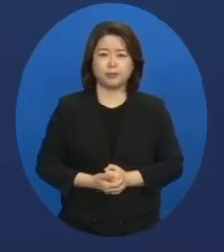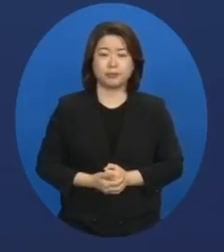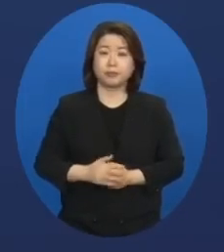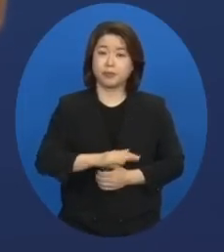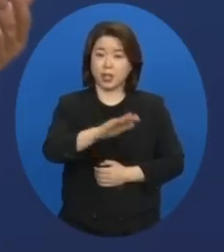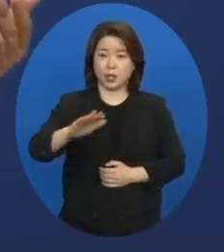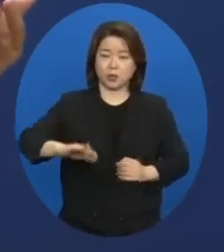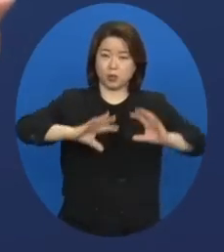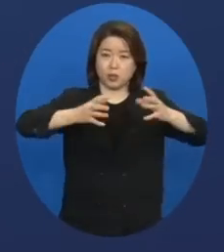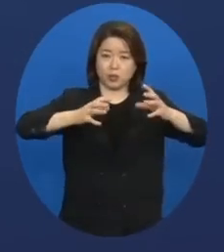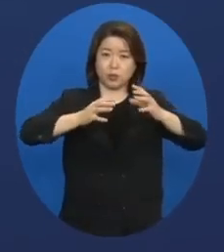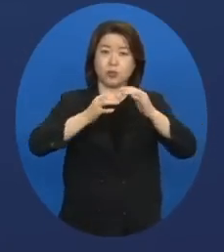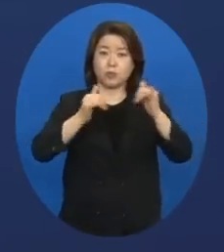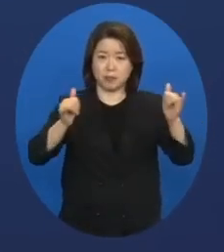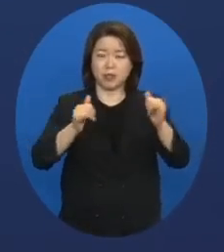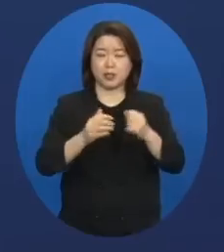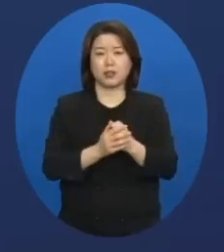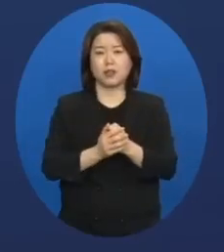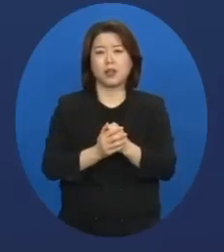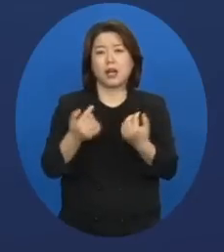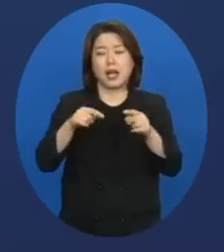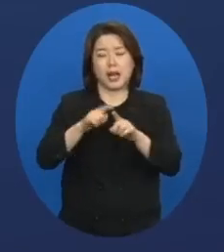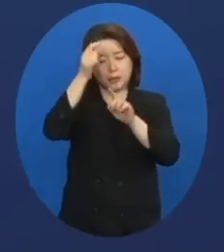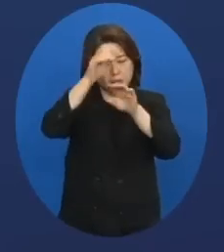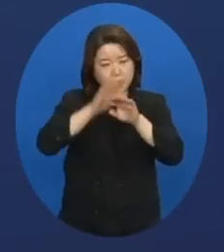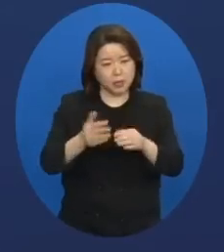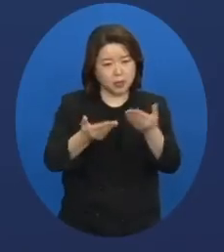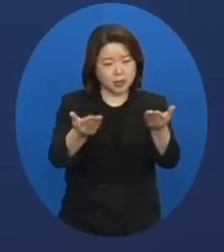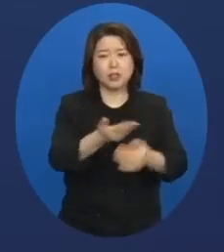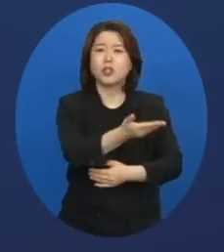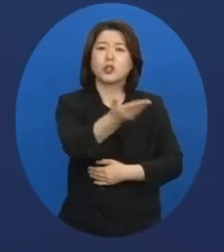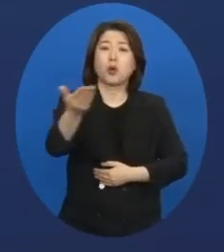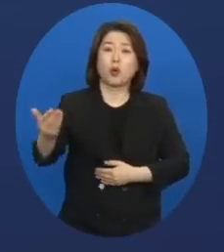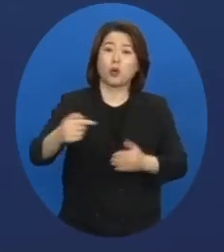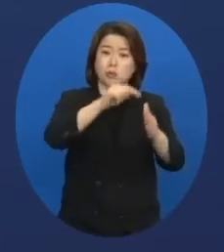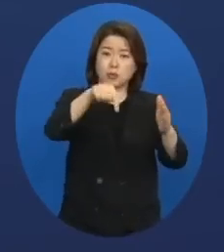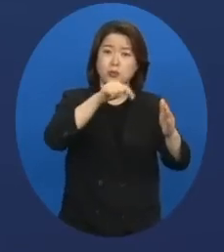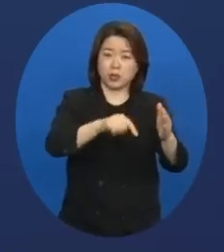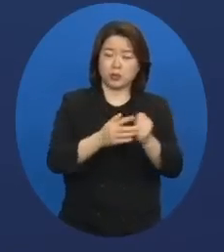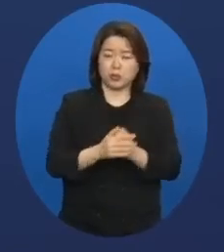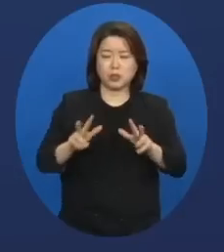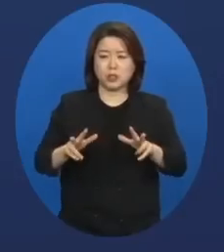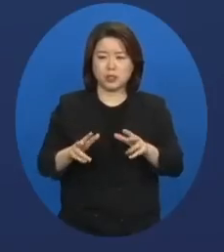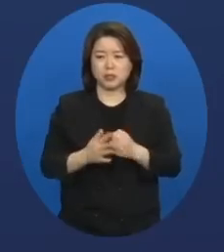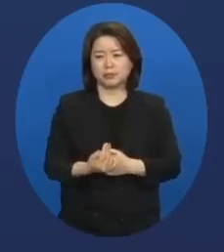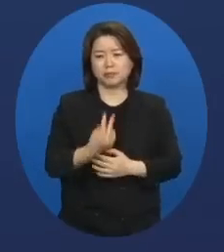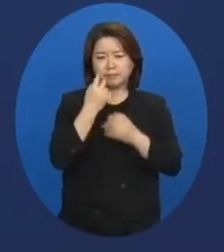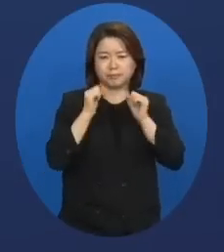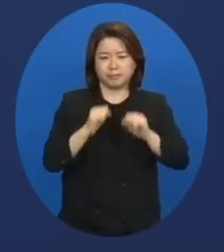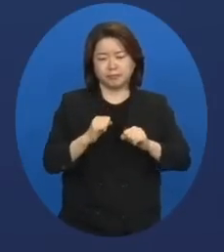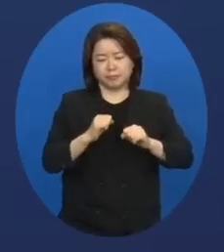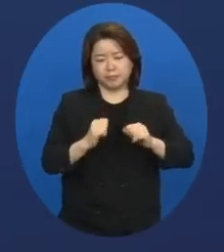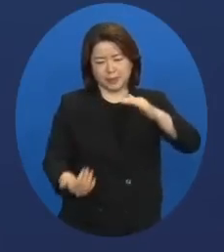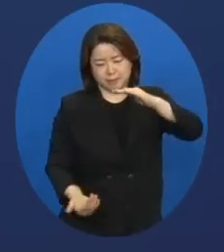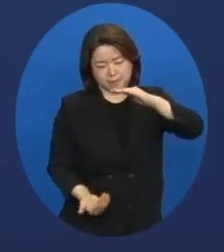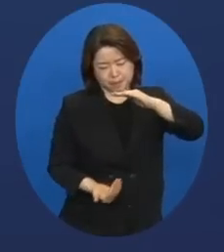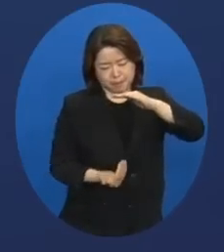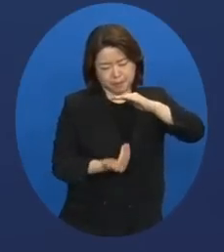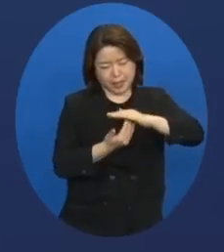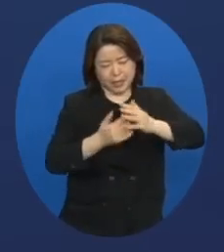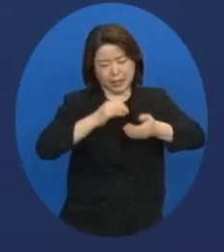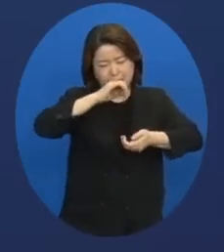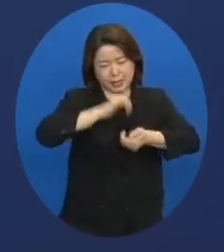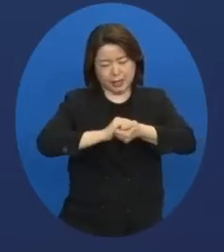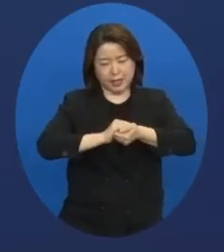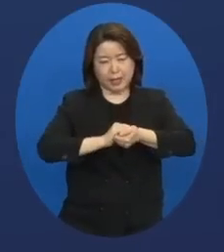우리 국민 또 함께 예배드리는 여러분 중에도 지금 생존의 한계에 부딪힌 것 같은 위기